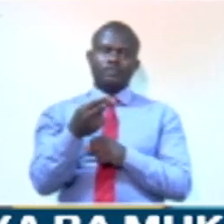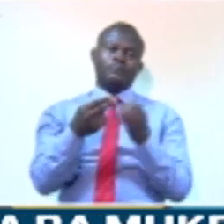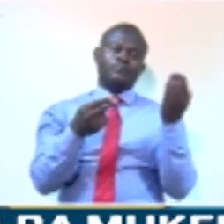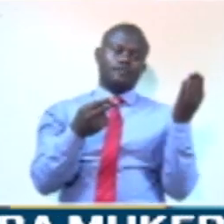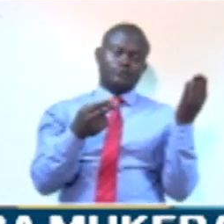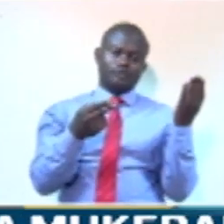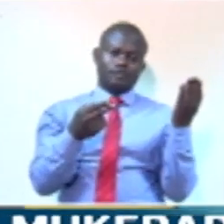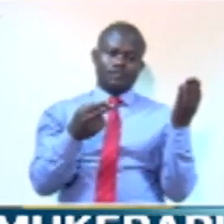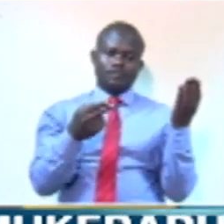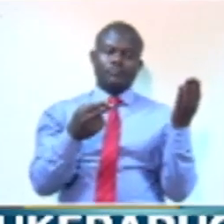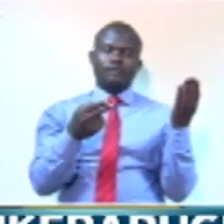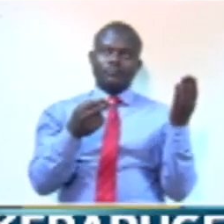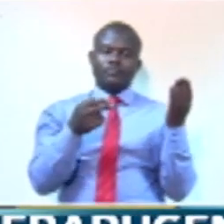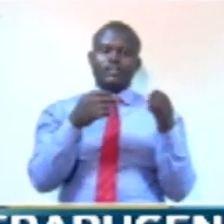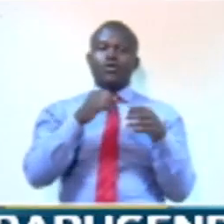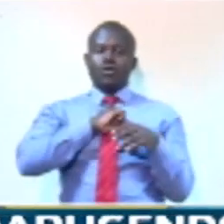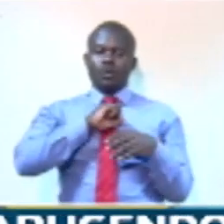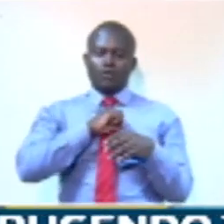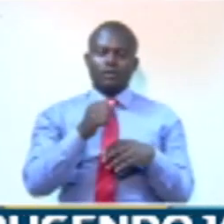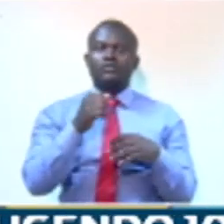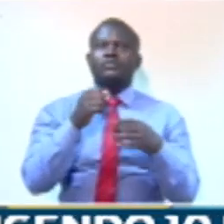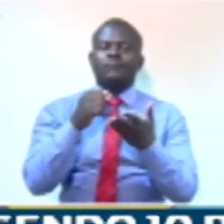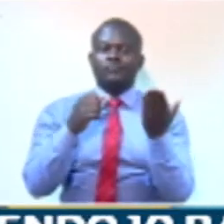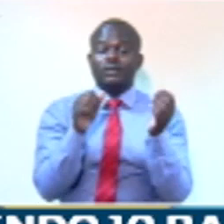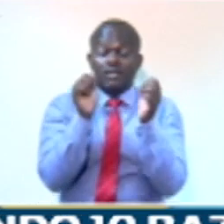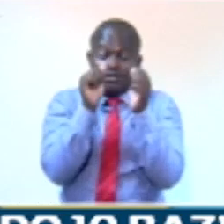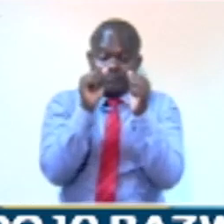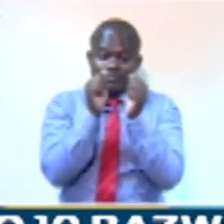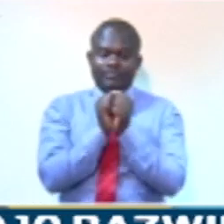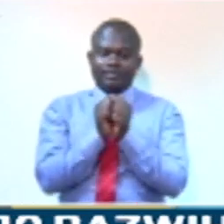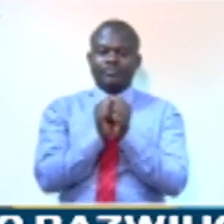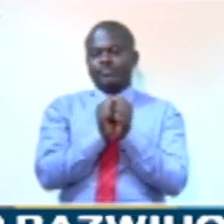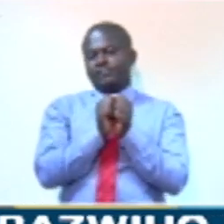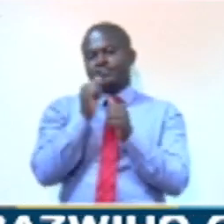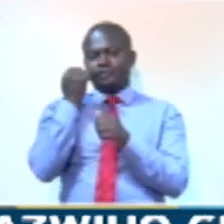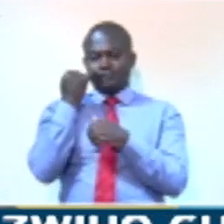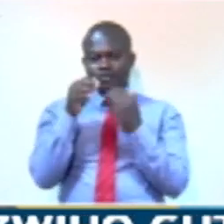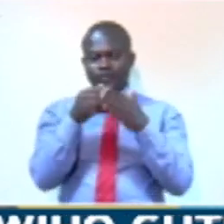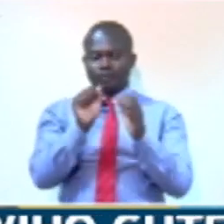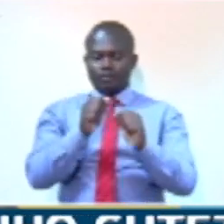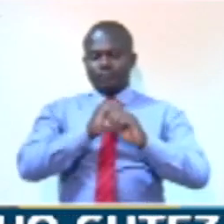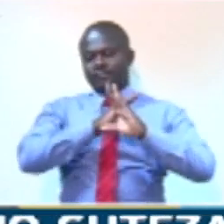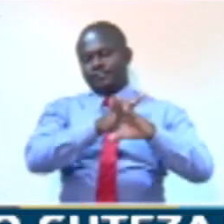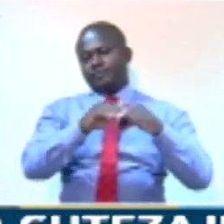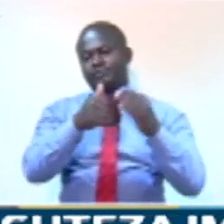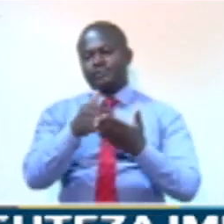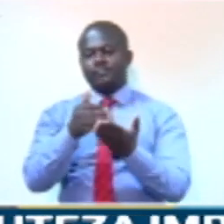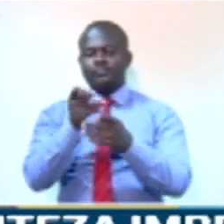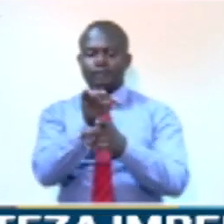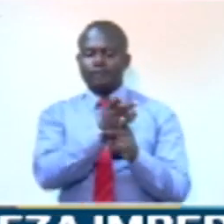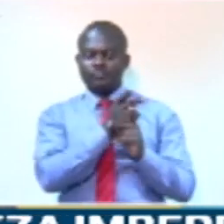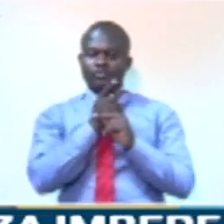na malariya. Ingamba n'ubundi twari dusanzwe dushyira mu bikorwa mu rwego rwo kuzirinda ndetse no kwita